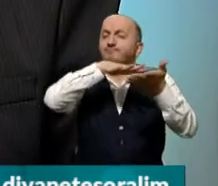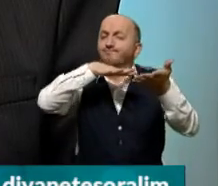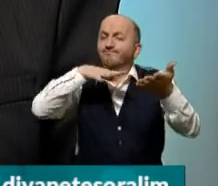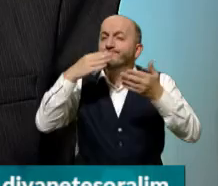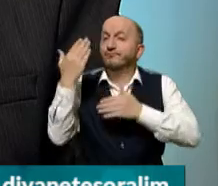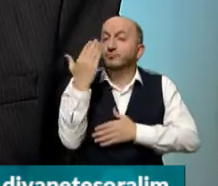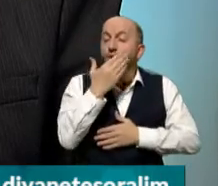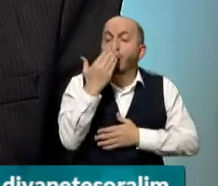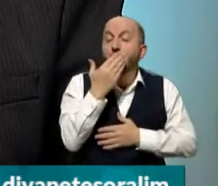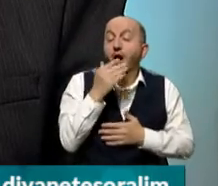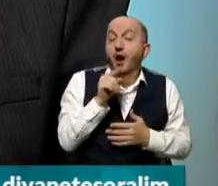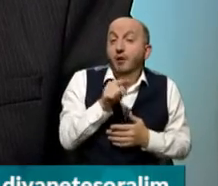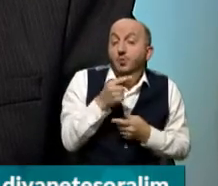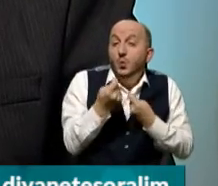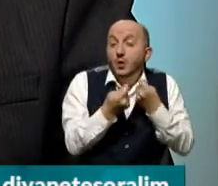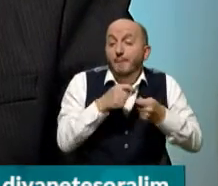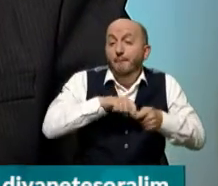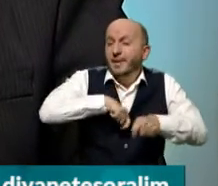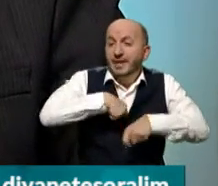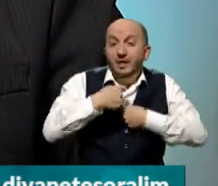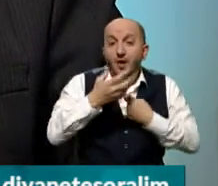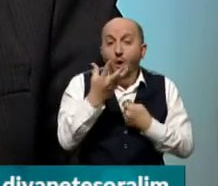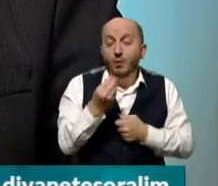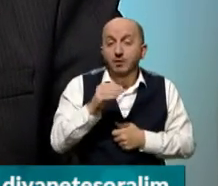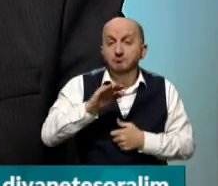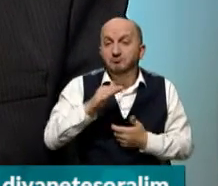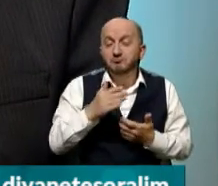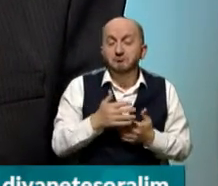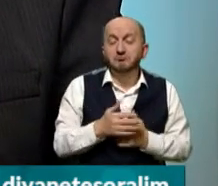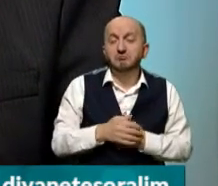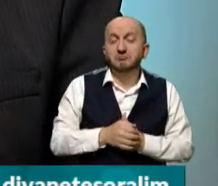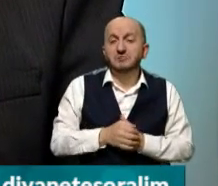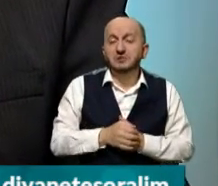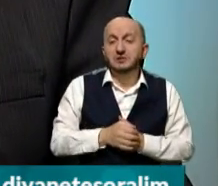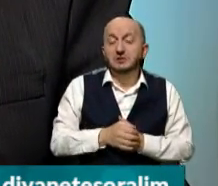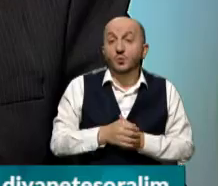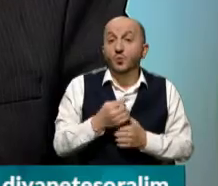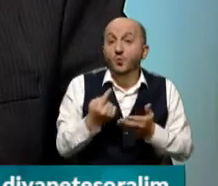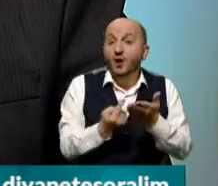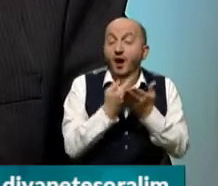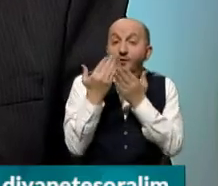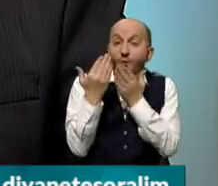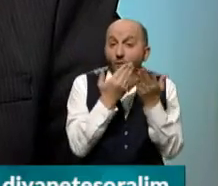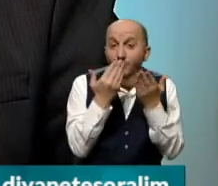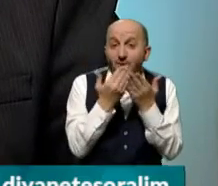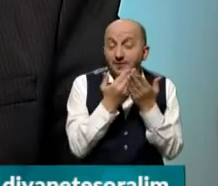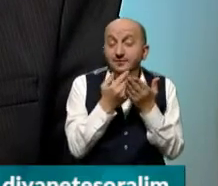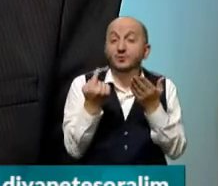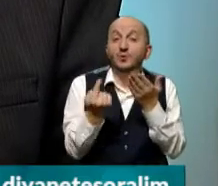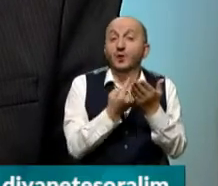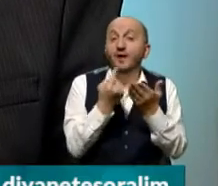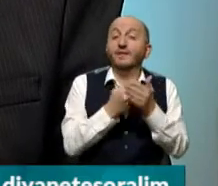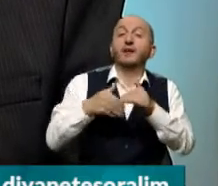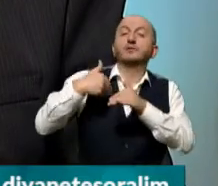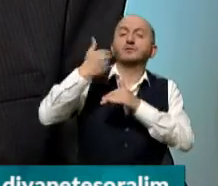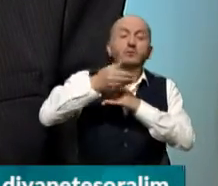uygulama bidat olarak nitelendirilebilir mi? Asla bu Kur'an-ı Kerim okumanın veya Kur'an-ı Kerim'den sonra Kur'an-ı